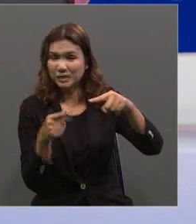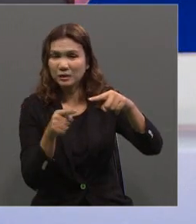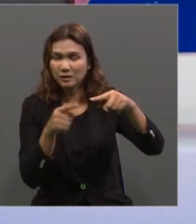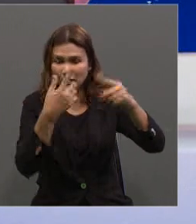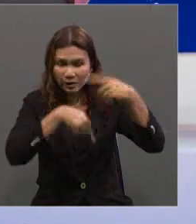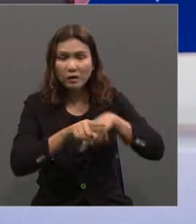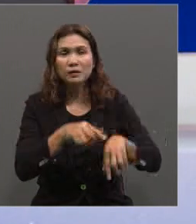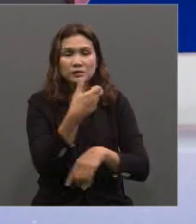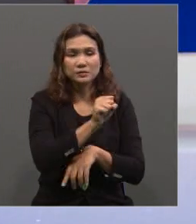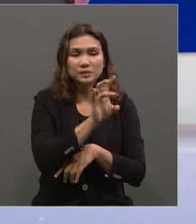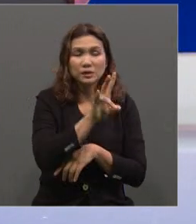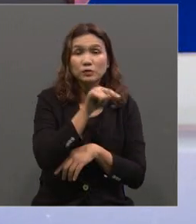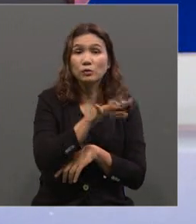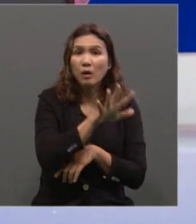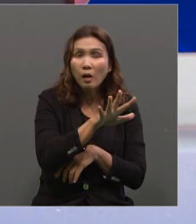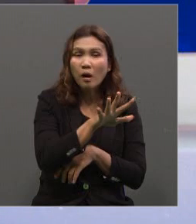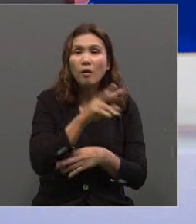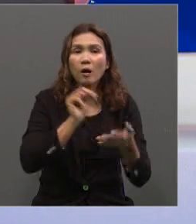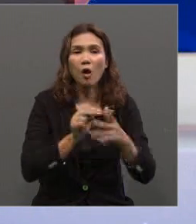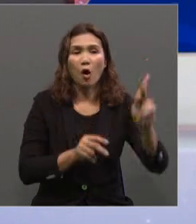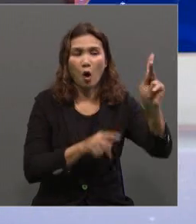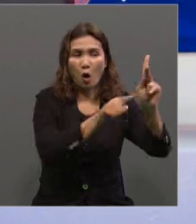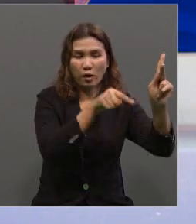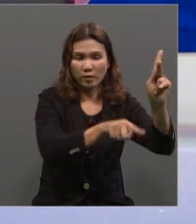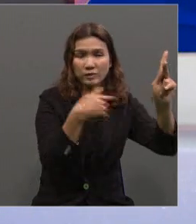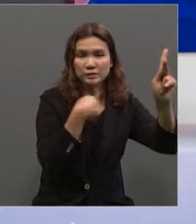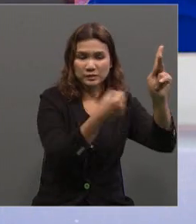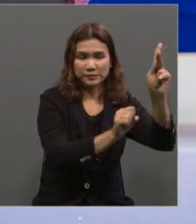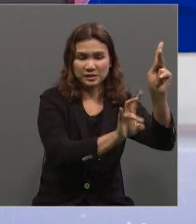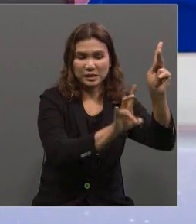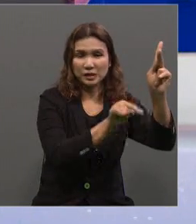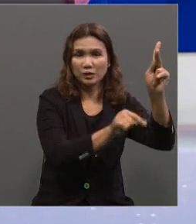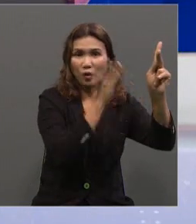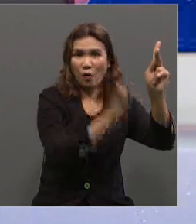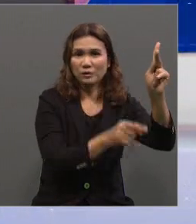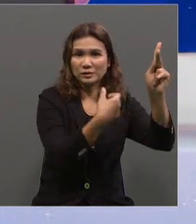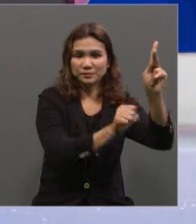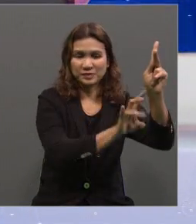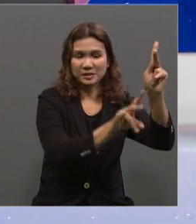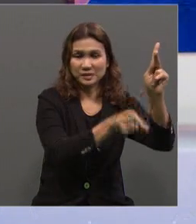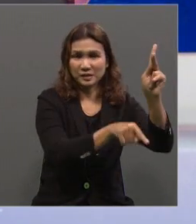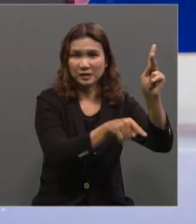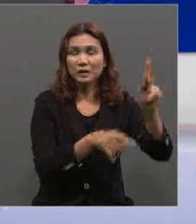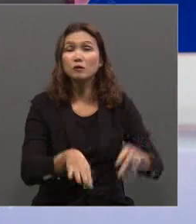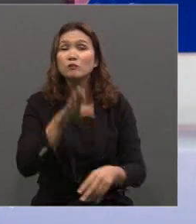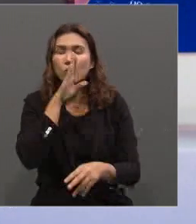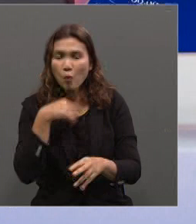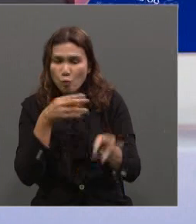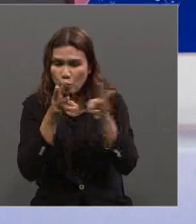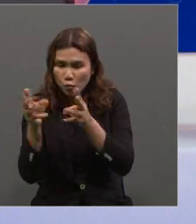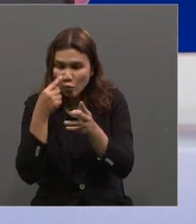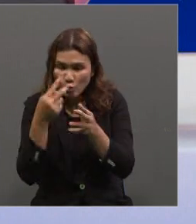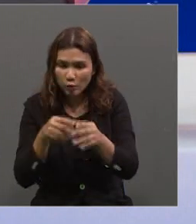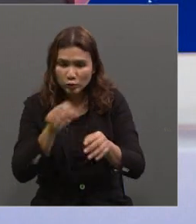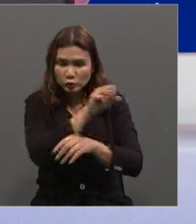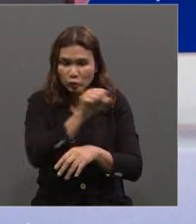พธ์ก็คือ 17.5 ดังนั้นพรรคกจะมีส.ส.บัญชีรายชื่อ17คนเท่านั้นคือถ้าเราไปดูที่มีการคำนวณว่าส.ส.1คนเท่